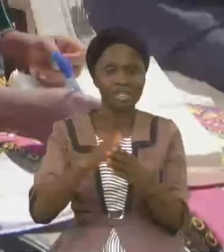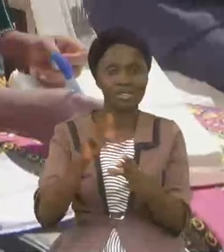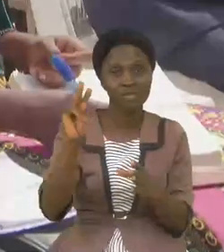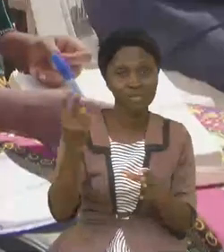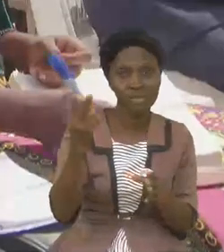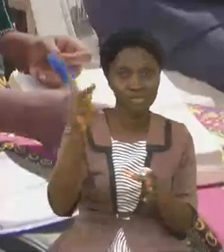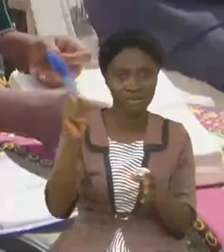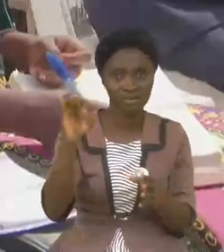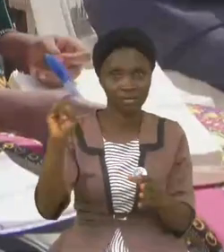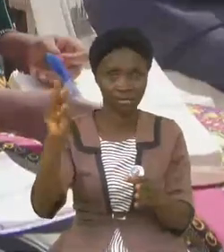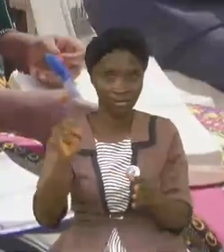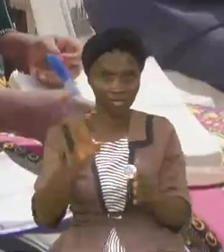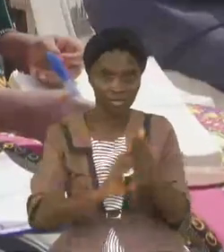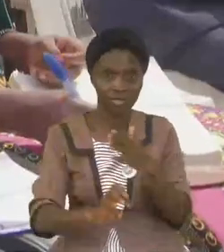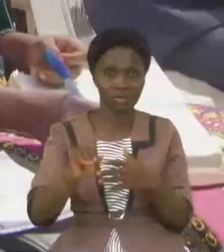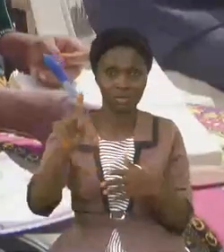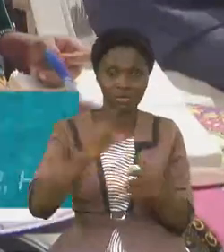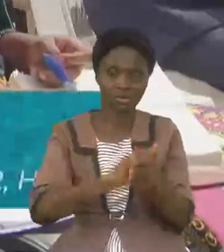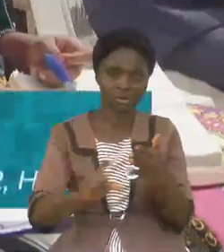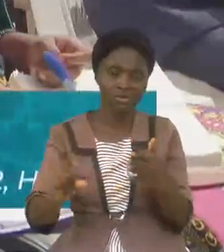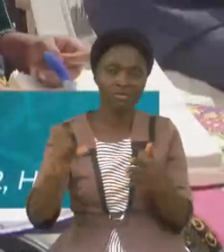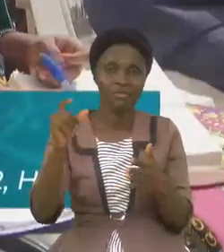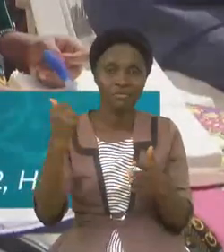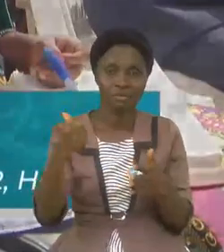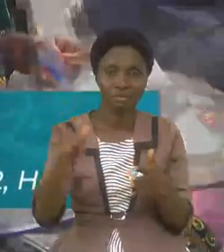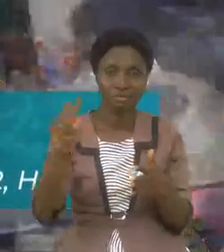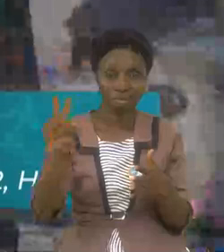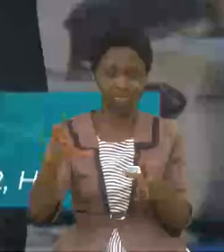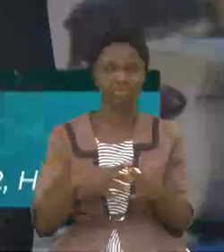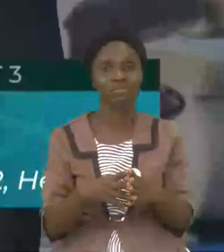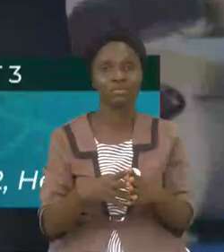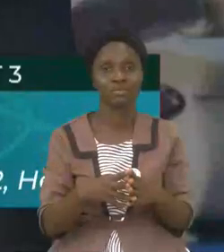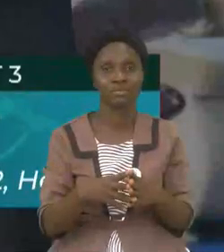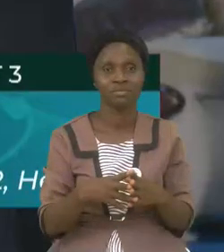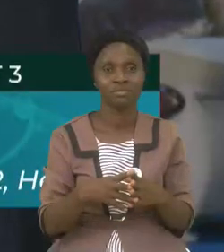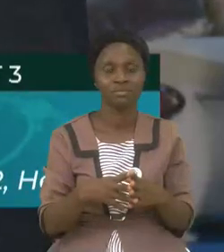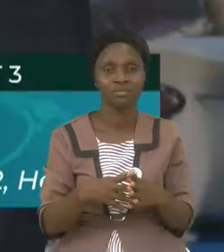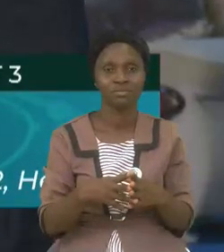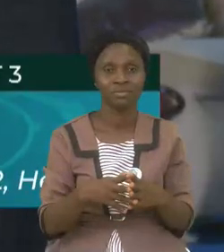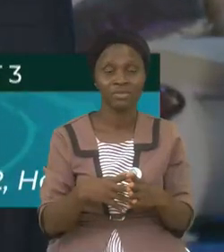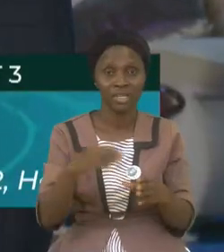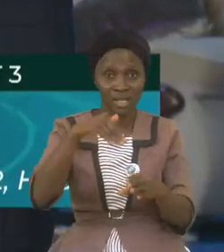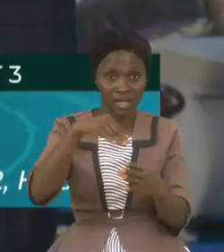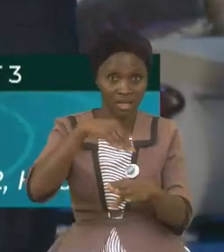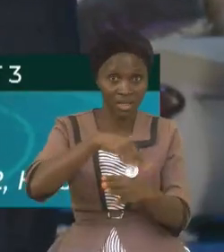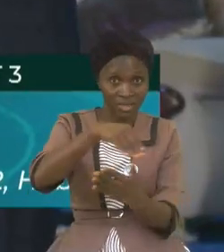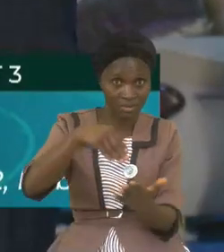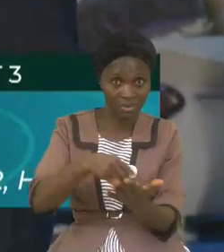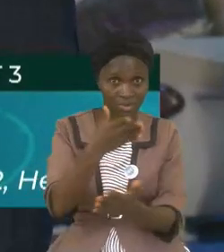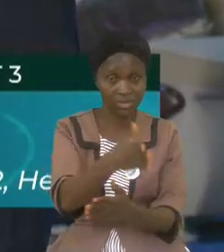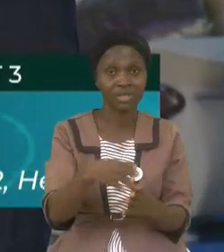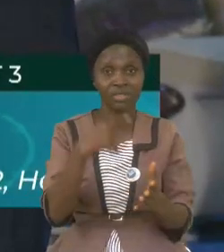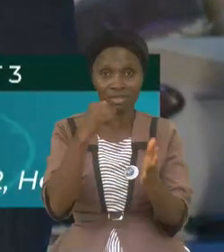faveur. Voyons, deuxième Timothée 1, 12. Deuxième